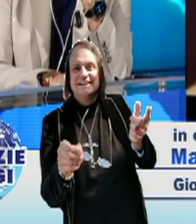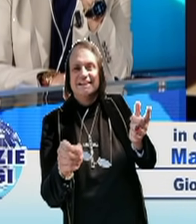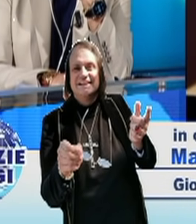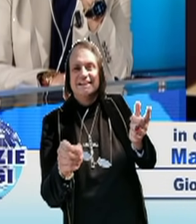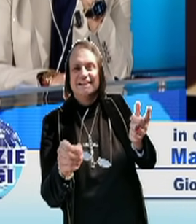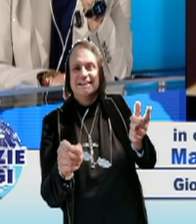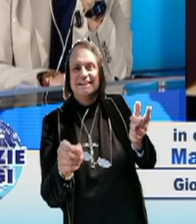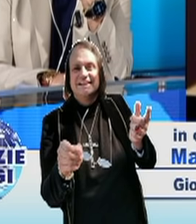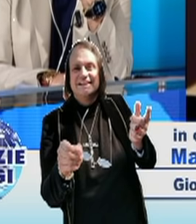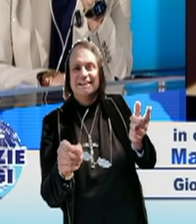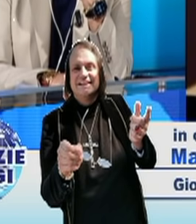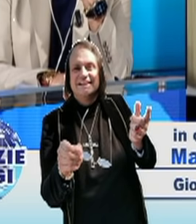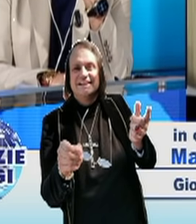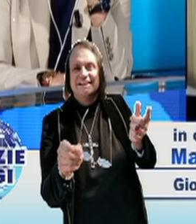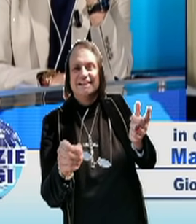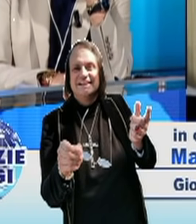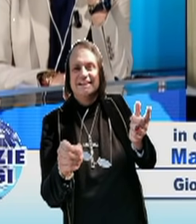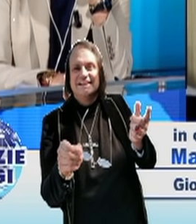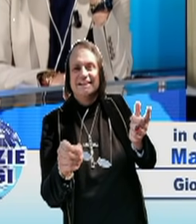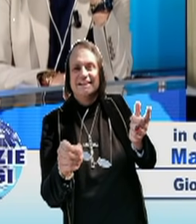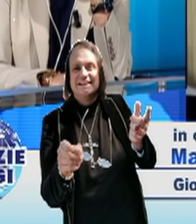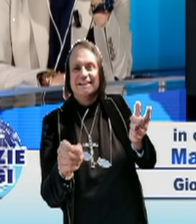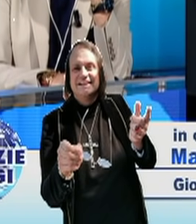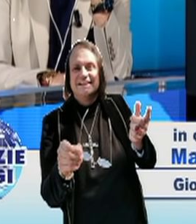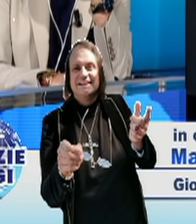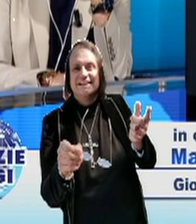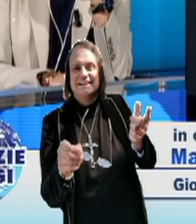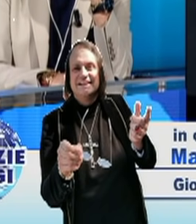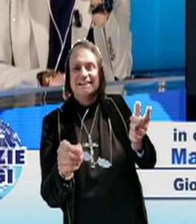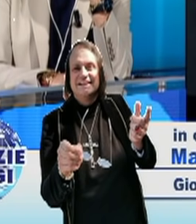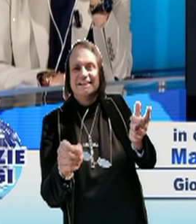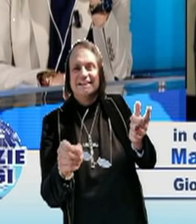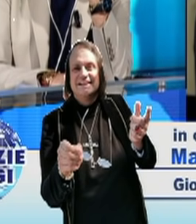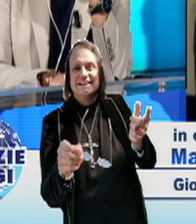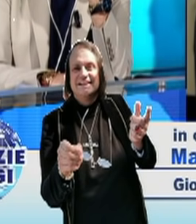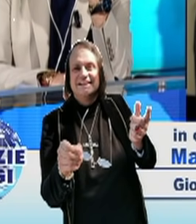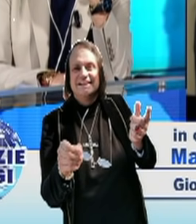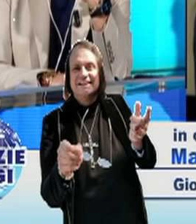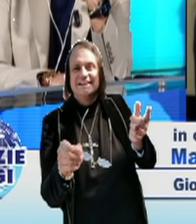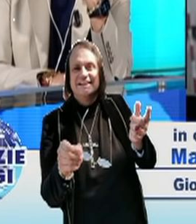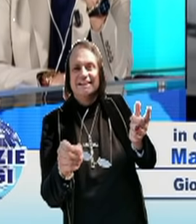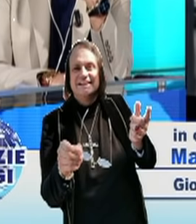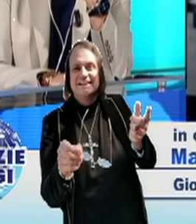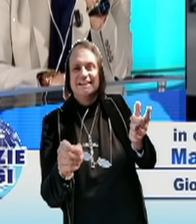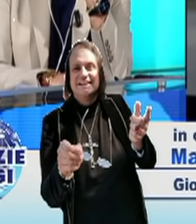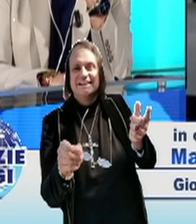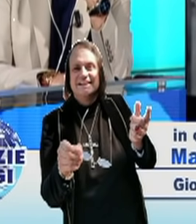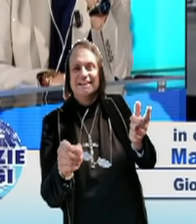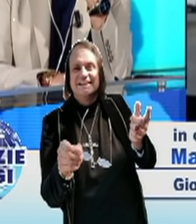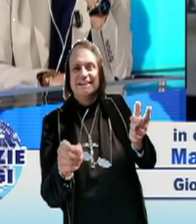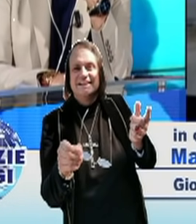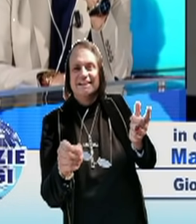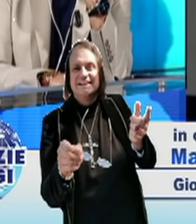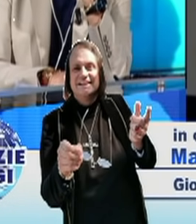di Arti Marziali, una delle più importanti d'Italia, oltretutto a Vercelli, in un posto con un giardino con opere orientali davvero unico nel suo genere in